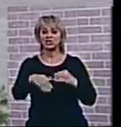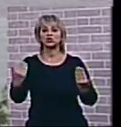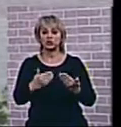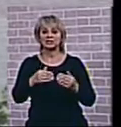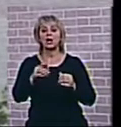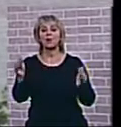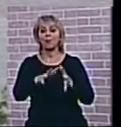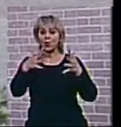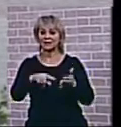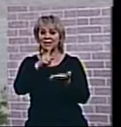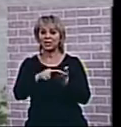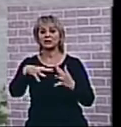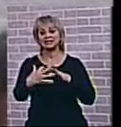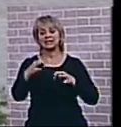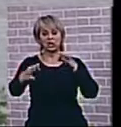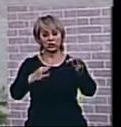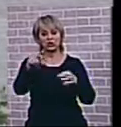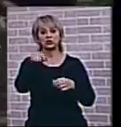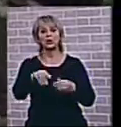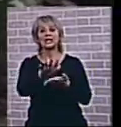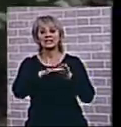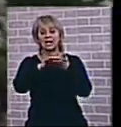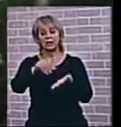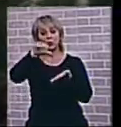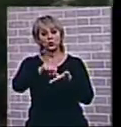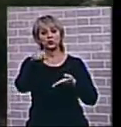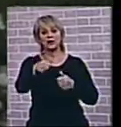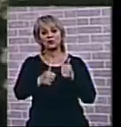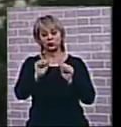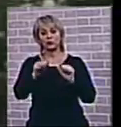жителей моногородов и сельских территорий. Заявку на участие в